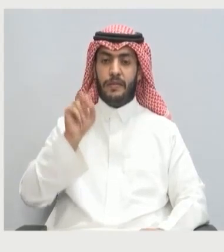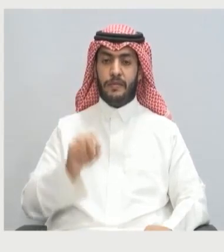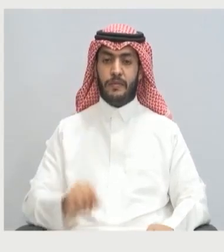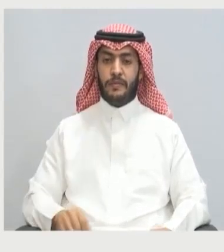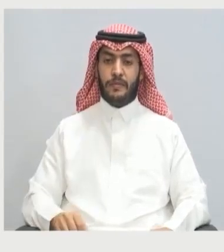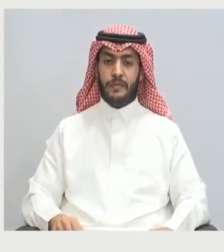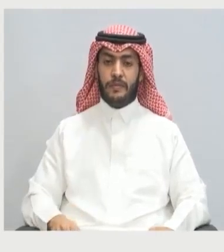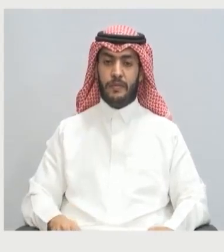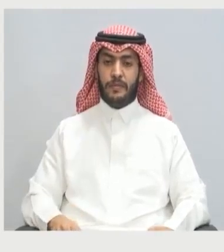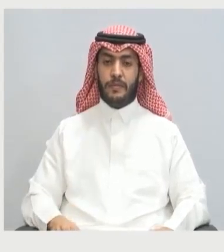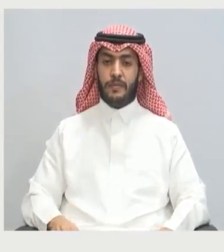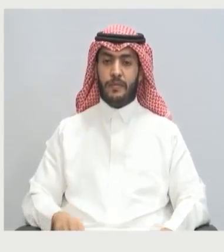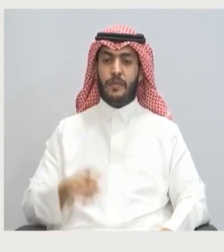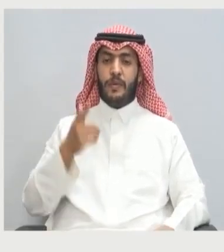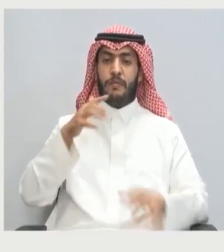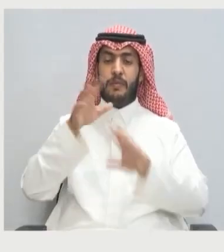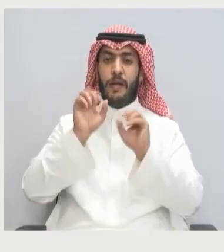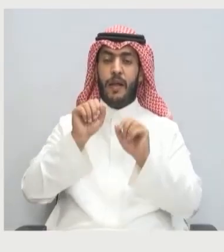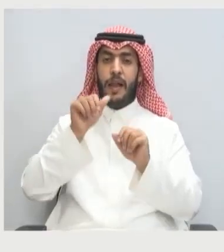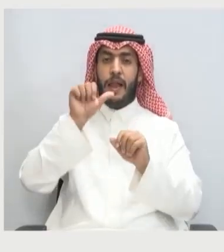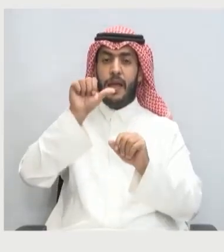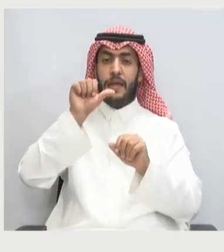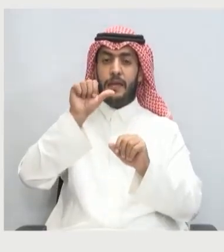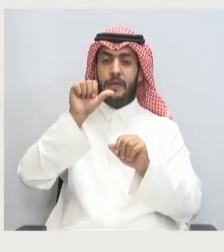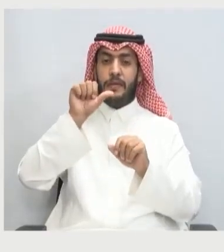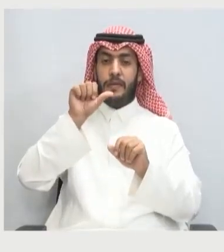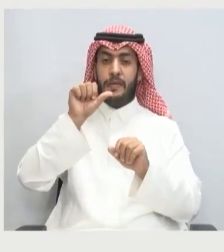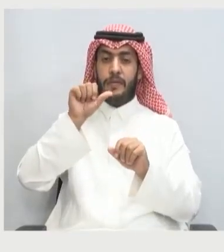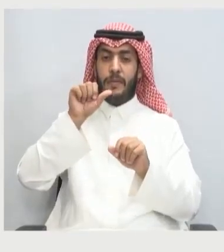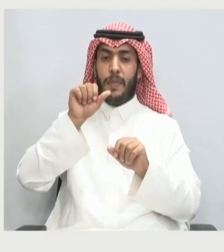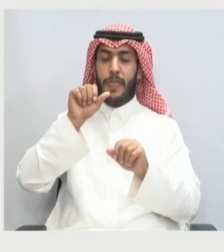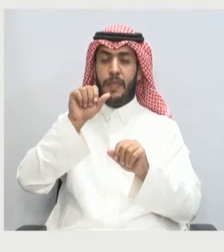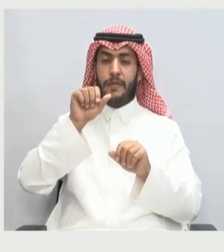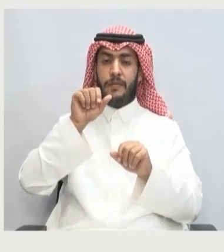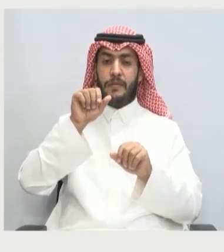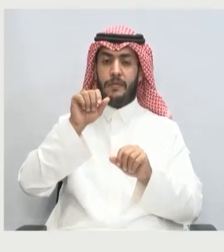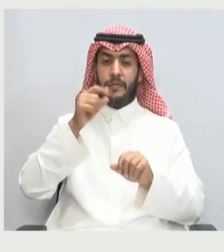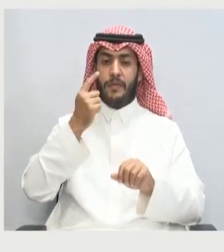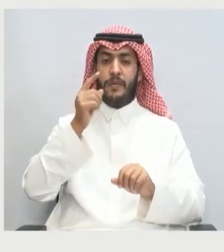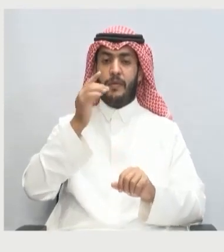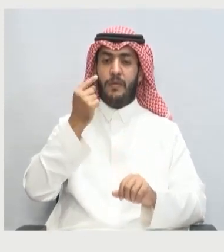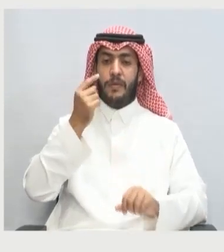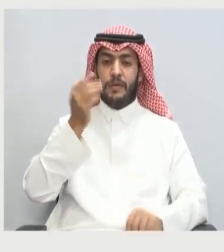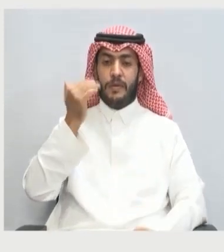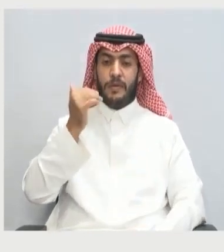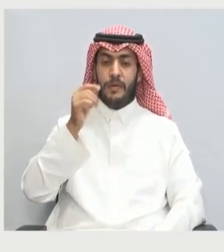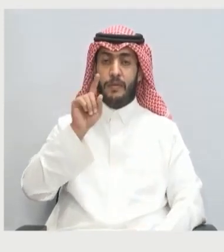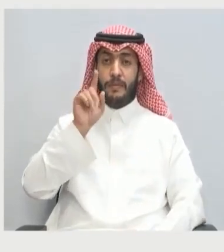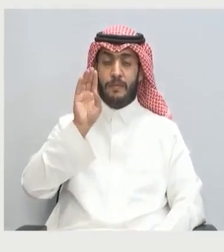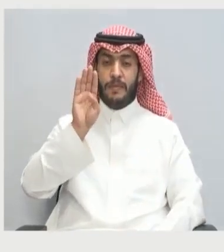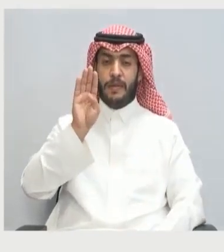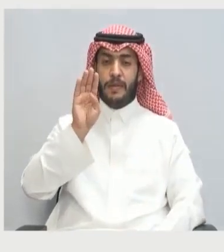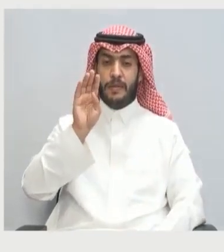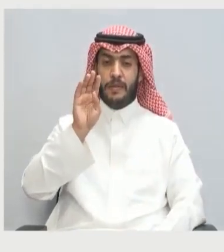اثنين المطلوب ما رتبه التفاعل بالنسبه للماده اي لاحظ هنا مكتوب احسنتم واحد بالنسبه للماده